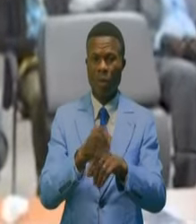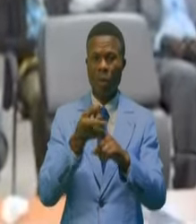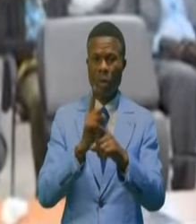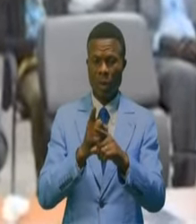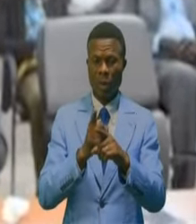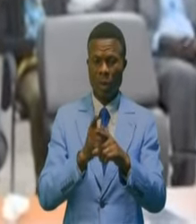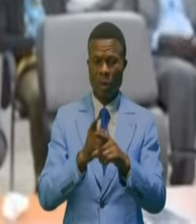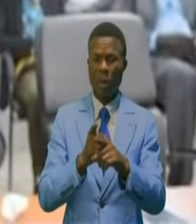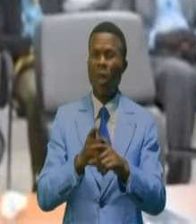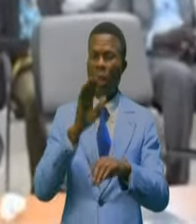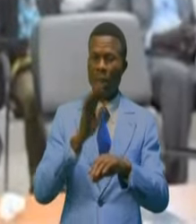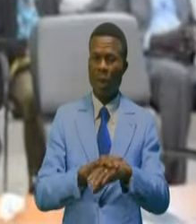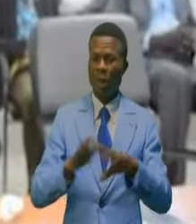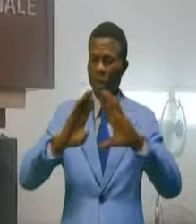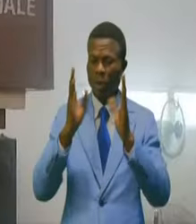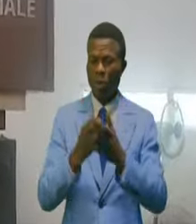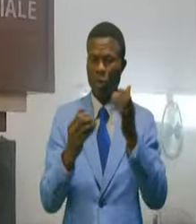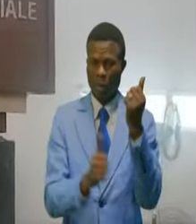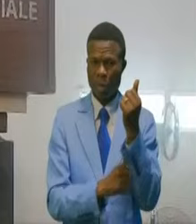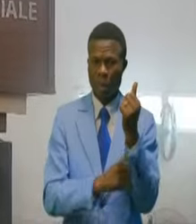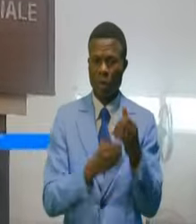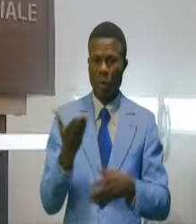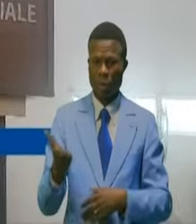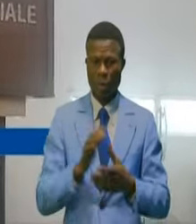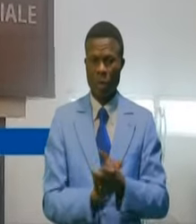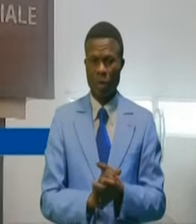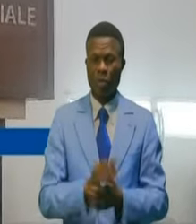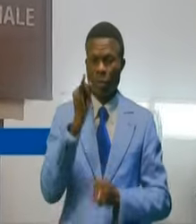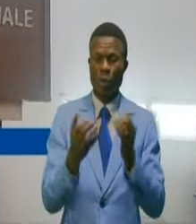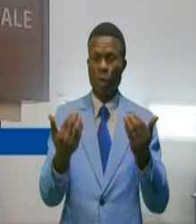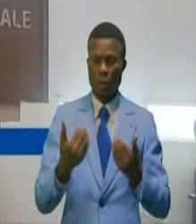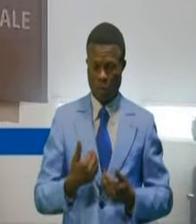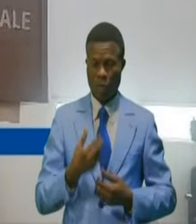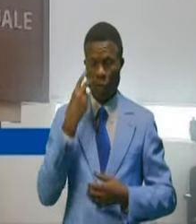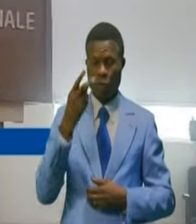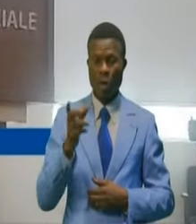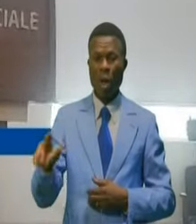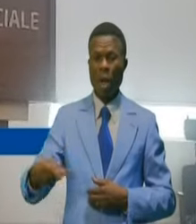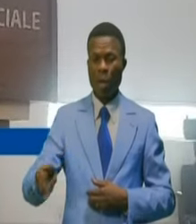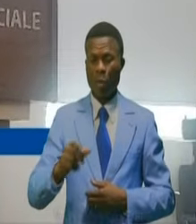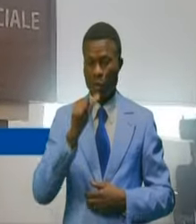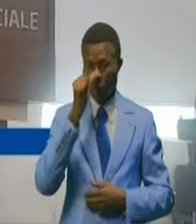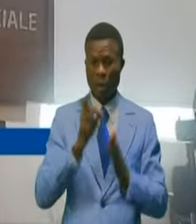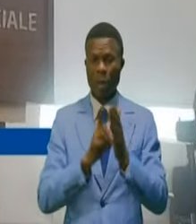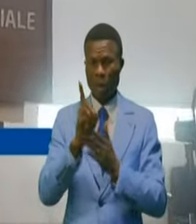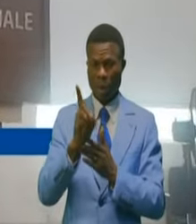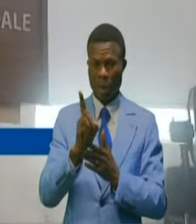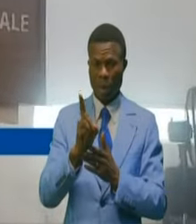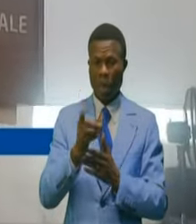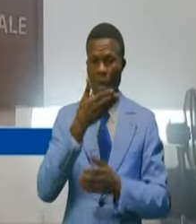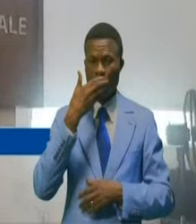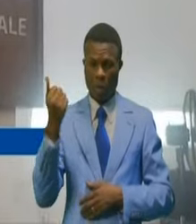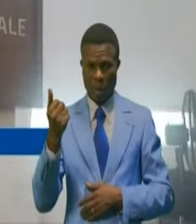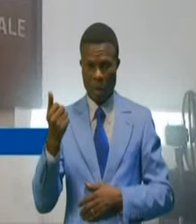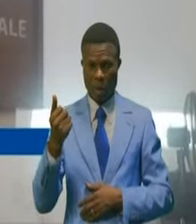a séduit à coup sûr l'assistance. Si aujourd'hui je me présente à vous, c'est aussi parce qu'il